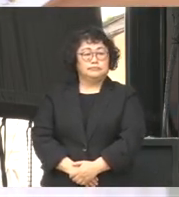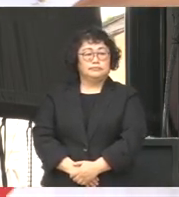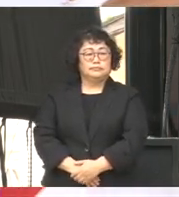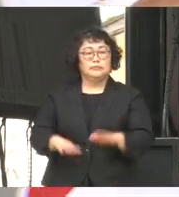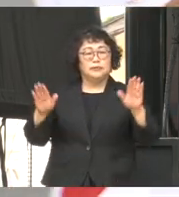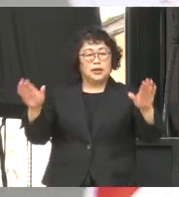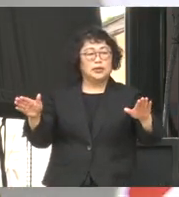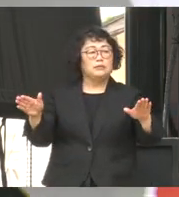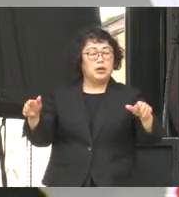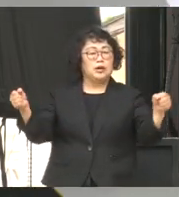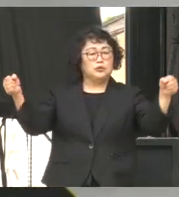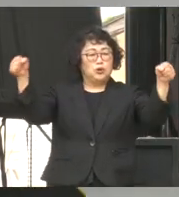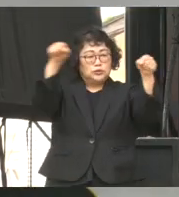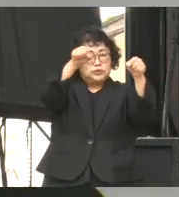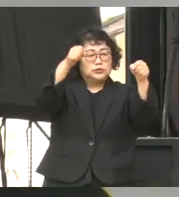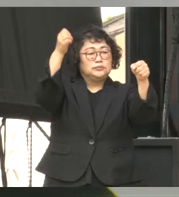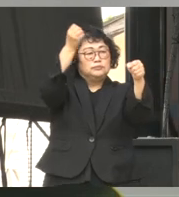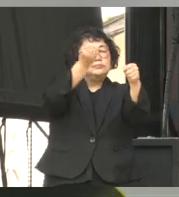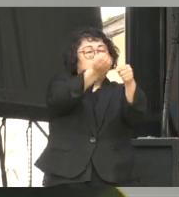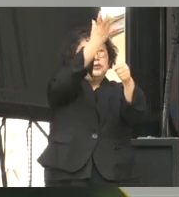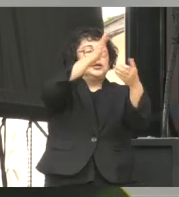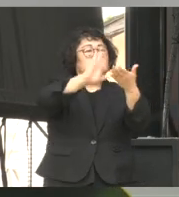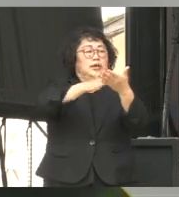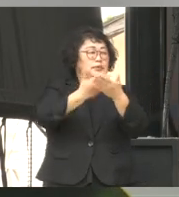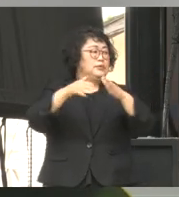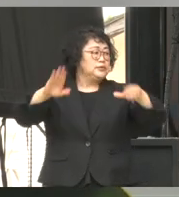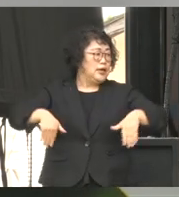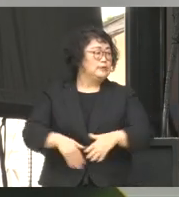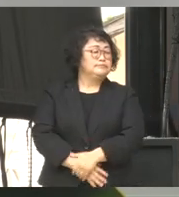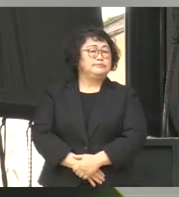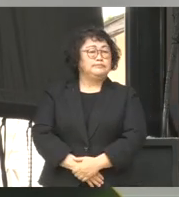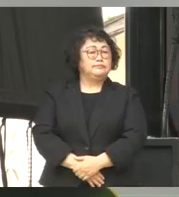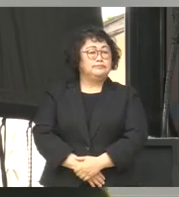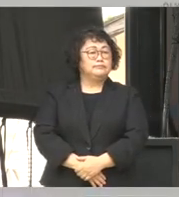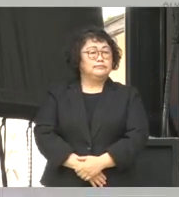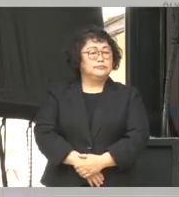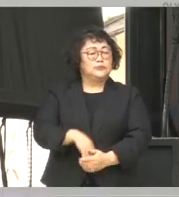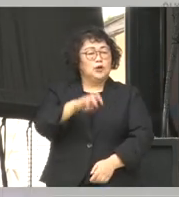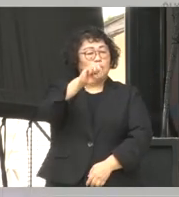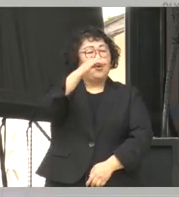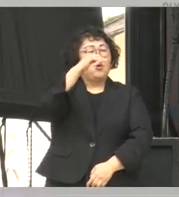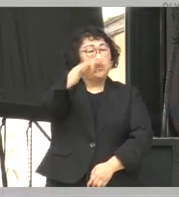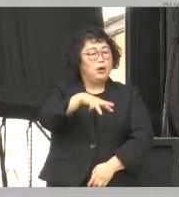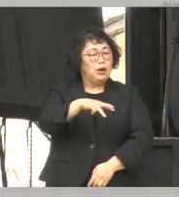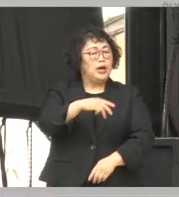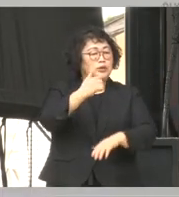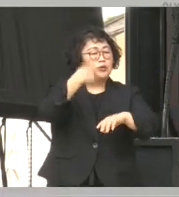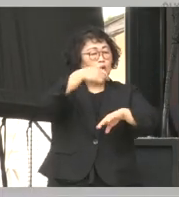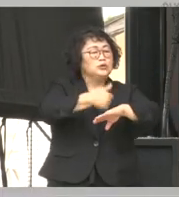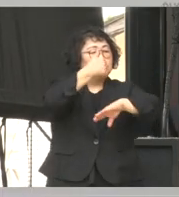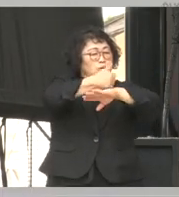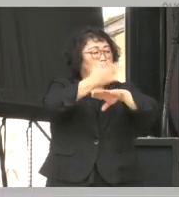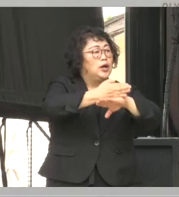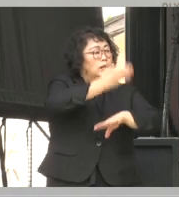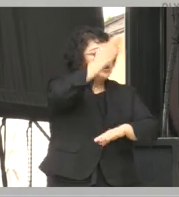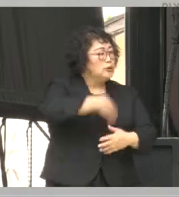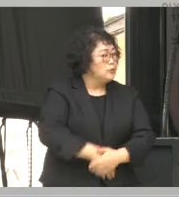ただいま、トーチに聖火が点火されました。小川教育長、ありがとうございました。